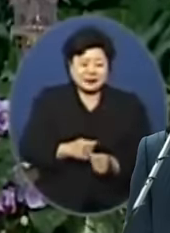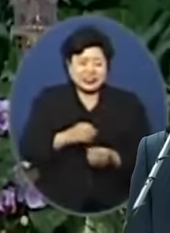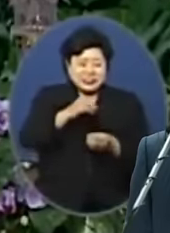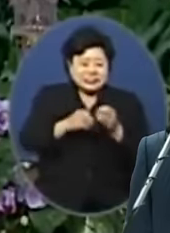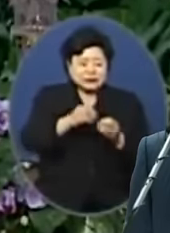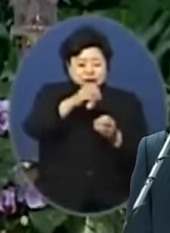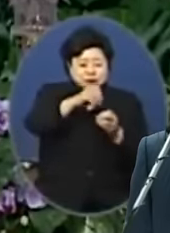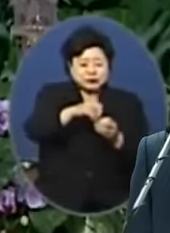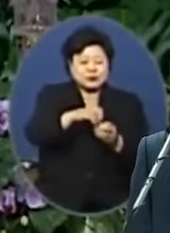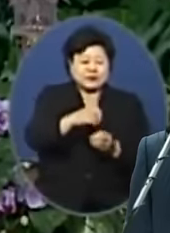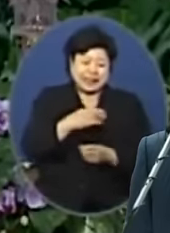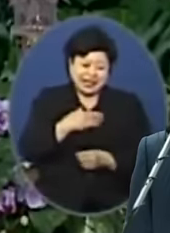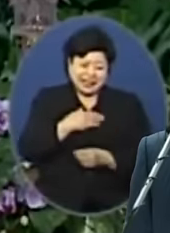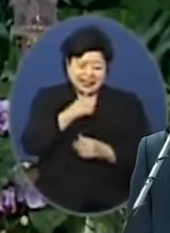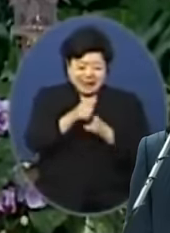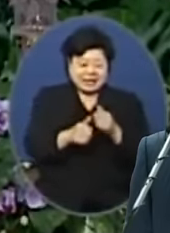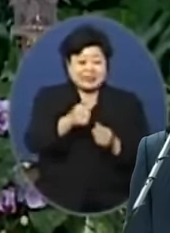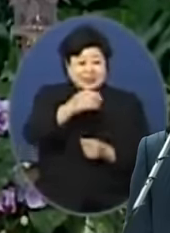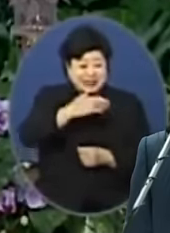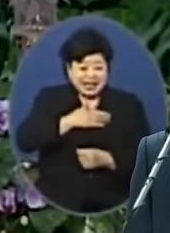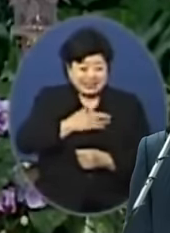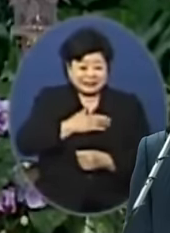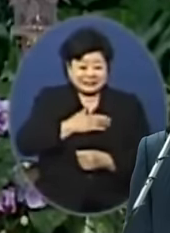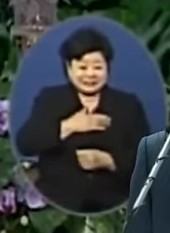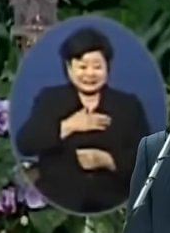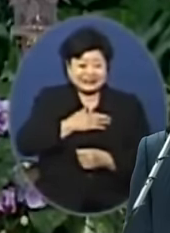걸작품입니다, 하나님은